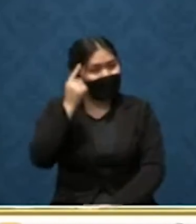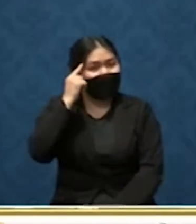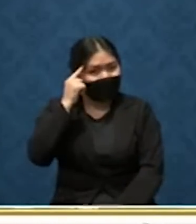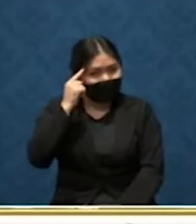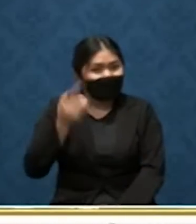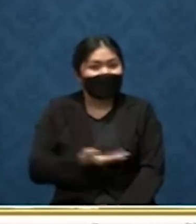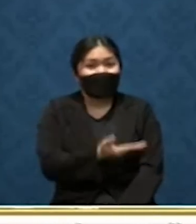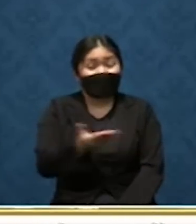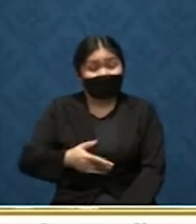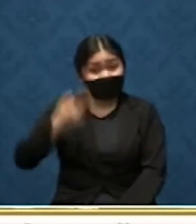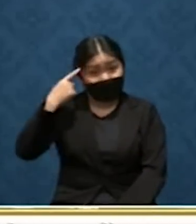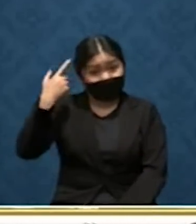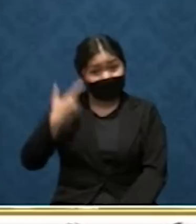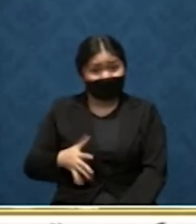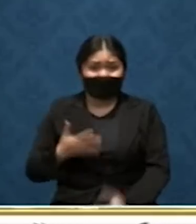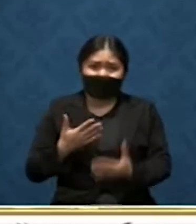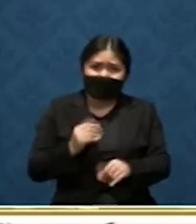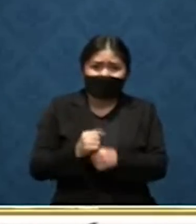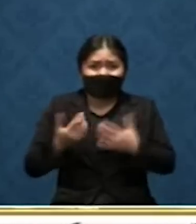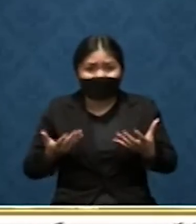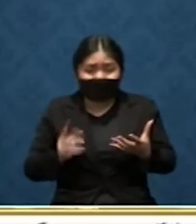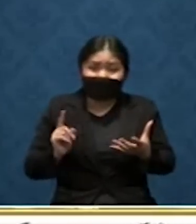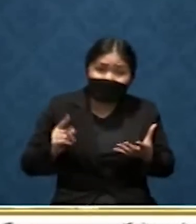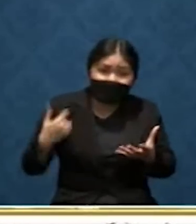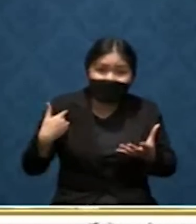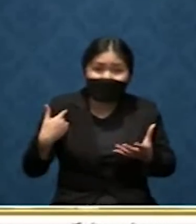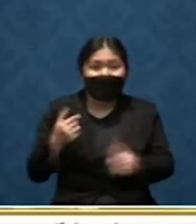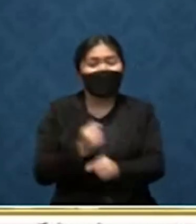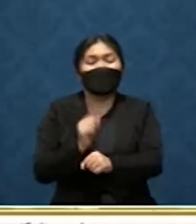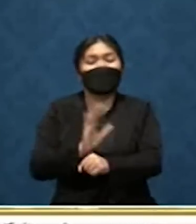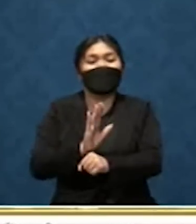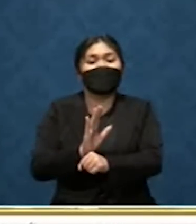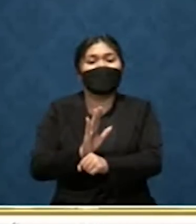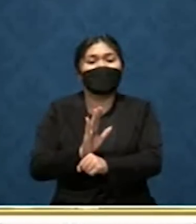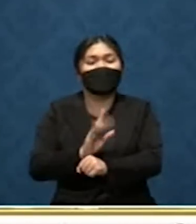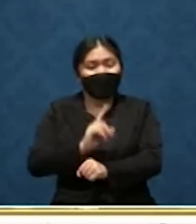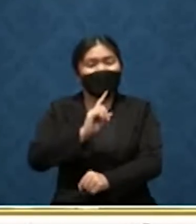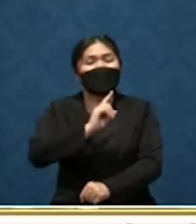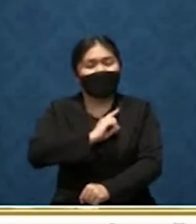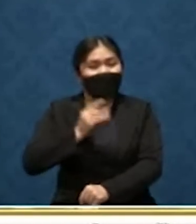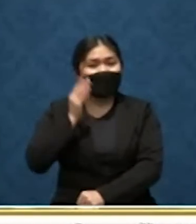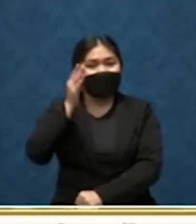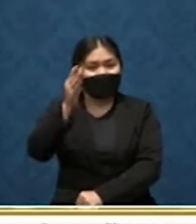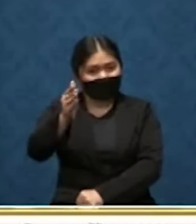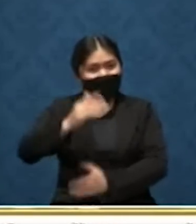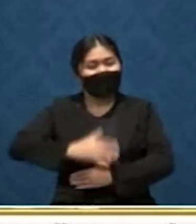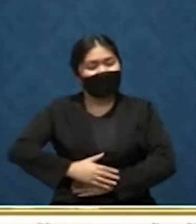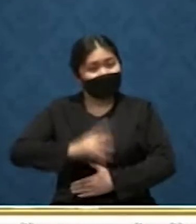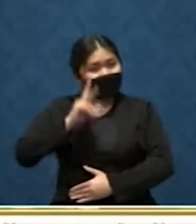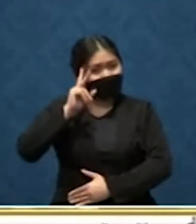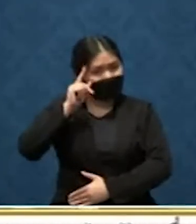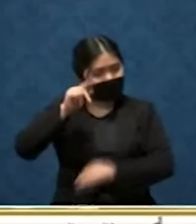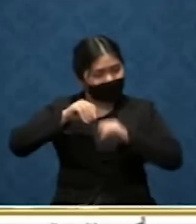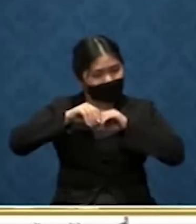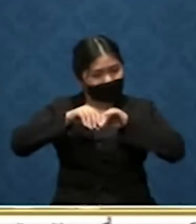รู้คนเห่านี้ ทำอะไร buckไม่ทำอะไร ก็ต้องรวมรบผิดชอบกต่ไปเอาละครับ เพอมีข่าว